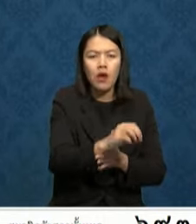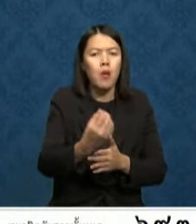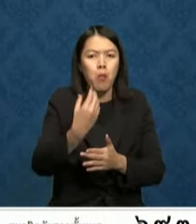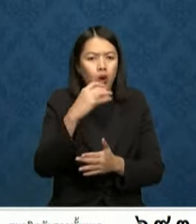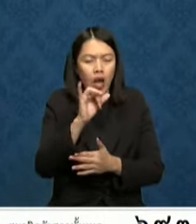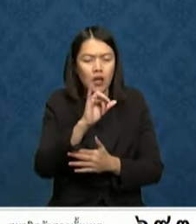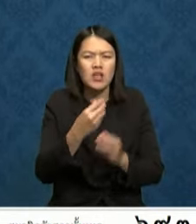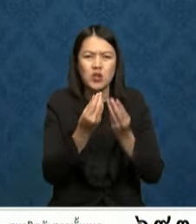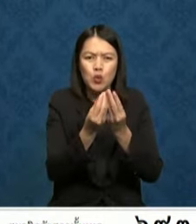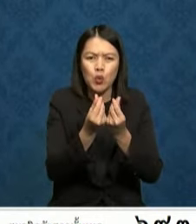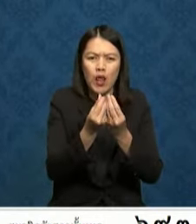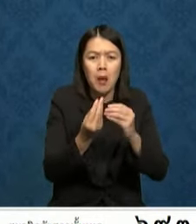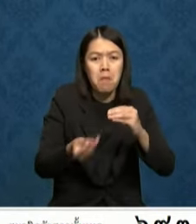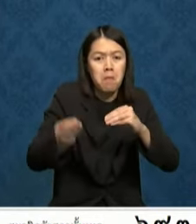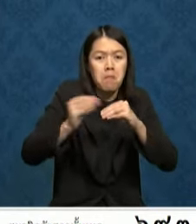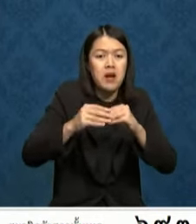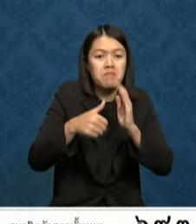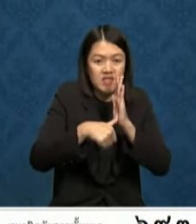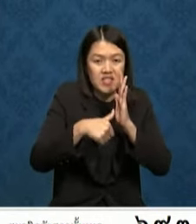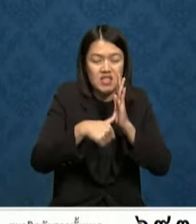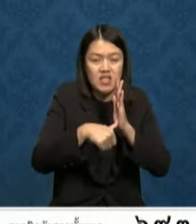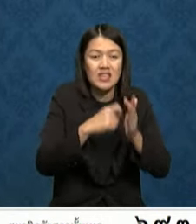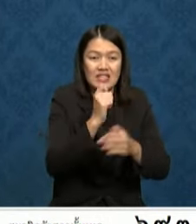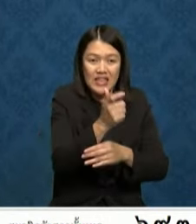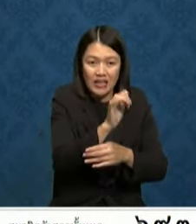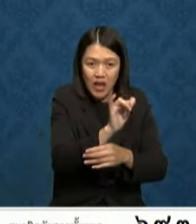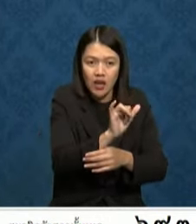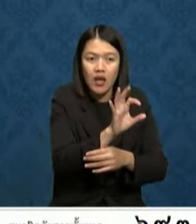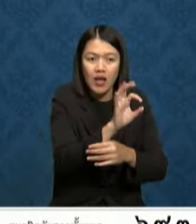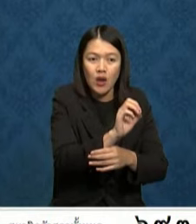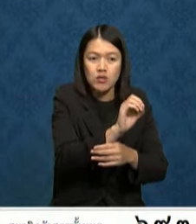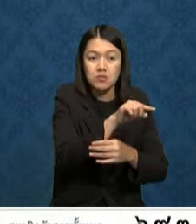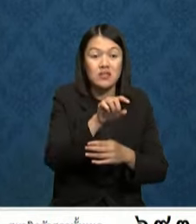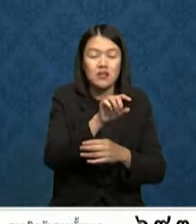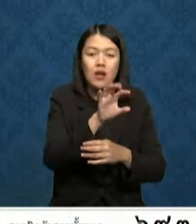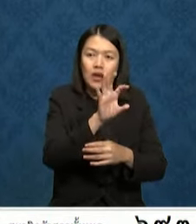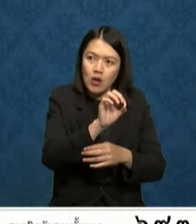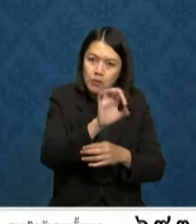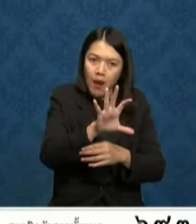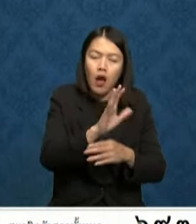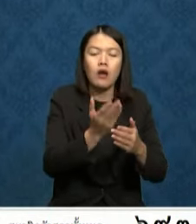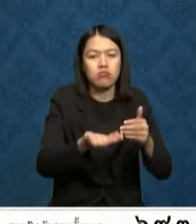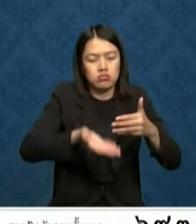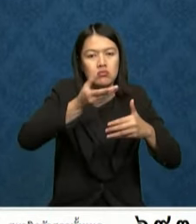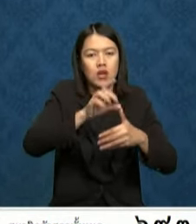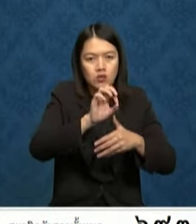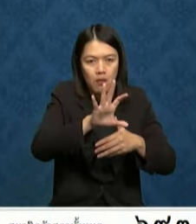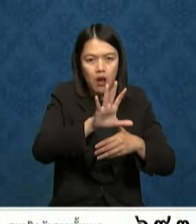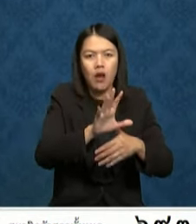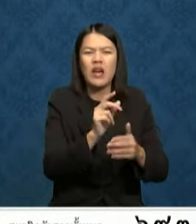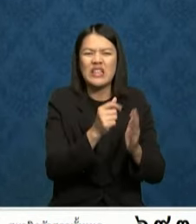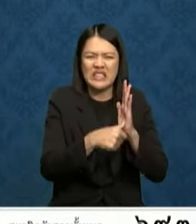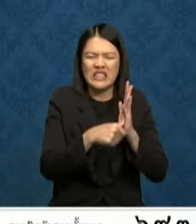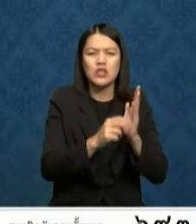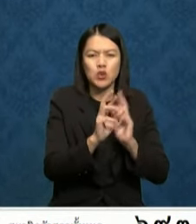ถึงคือตัวเลขที่จะเพิ่มให้หนี้ไม่สามารถชำระได้จาก 90ไปเป็น 95จริงๆแล้วเรามีหนี้ส่วนที่เขาเรียกว่าต้องพึงละมัง